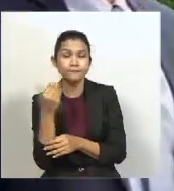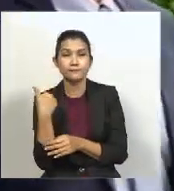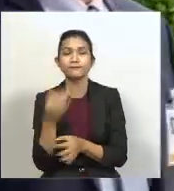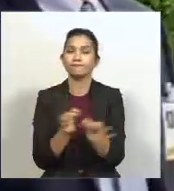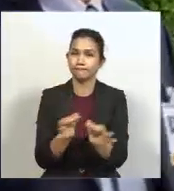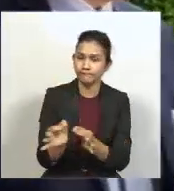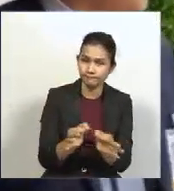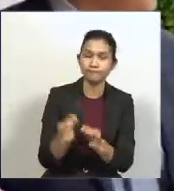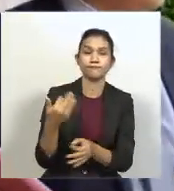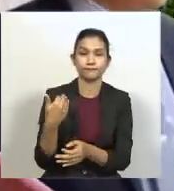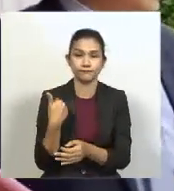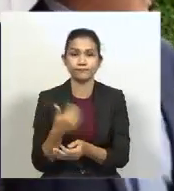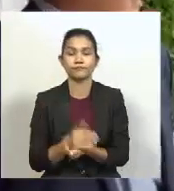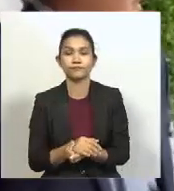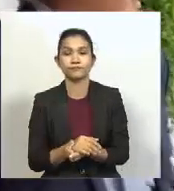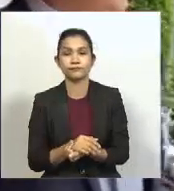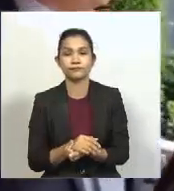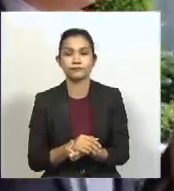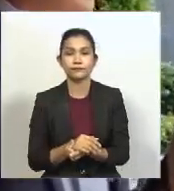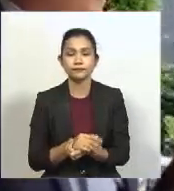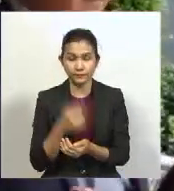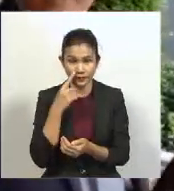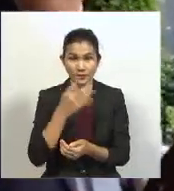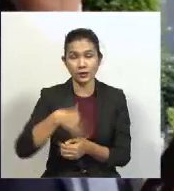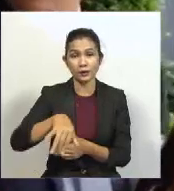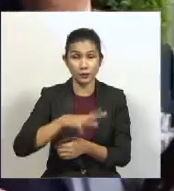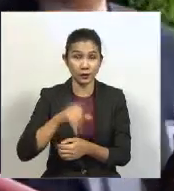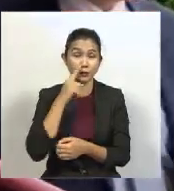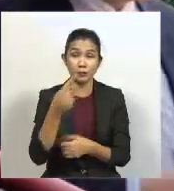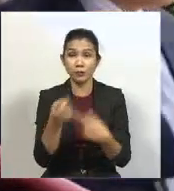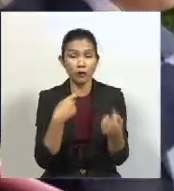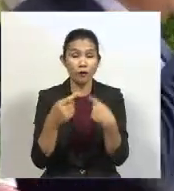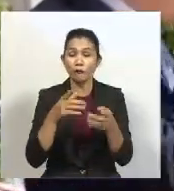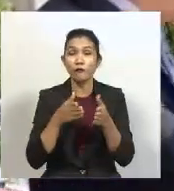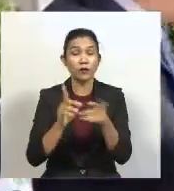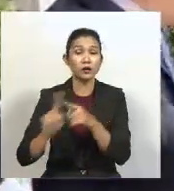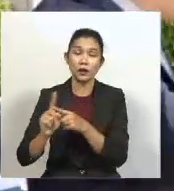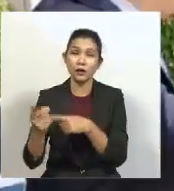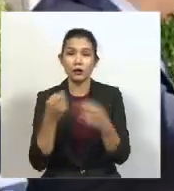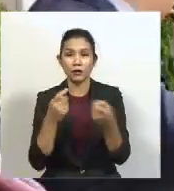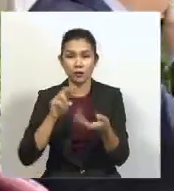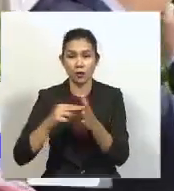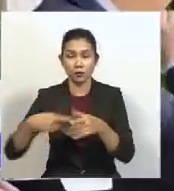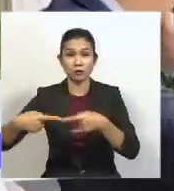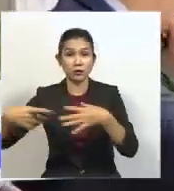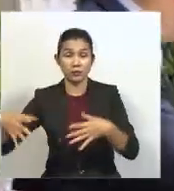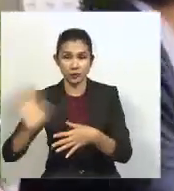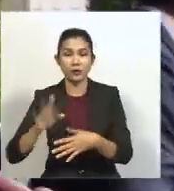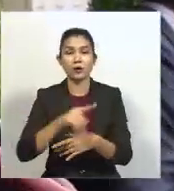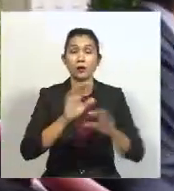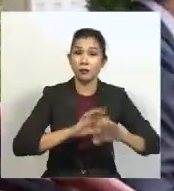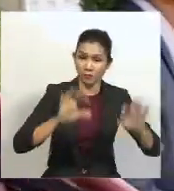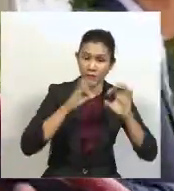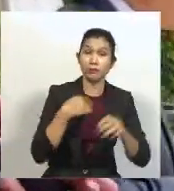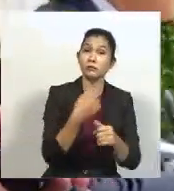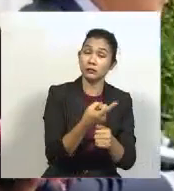ฟังจากทางสมาชิกสภาผู้แทนราษฎรทั้งทุกฝ่ายนะไม่ใช่แต่ฝ่ายค้านแต่ฝ่ายรัฐบาลเองก็